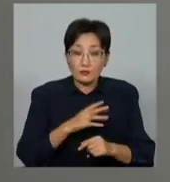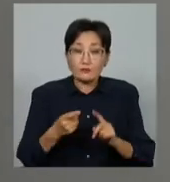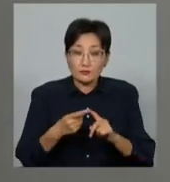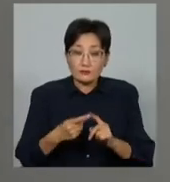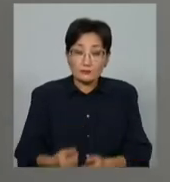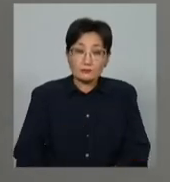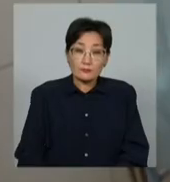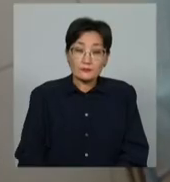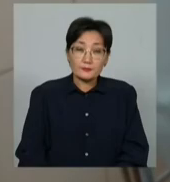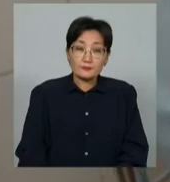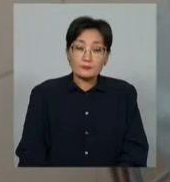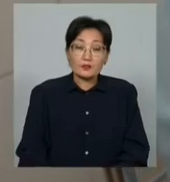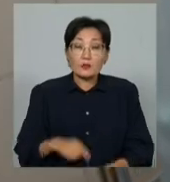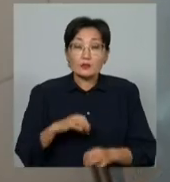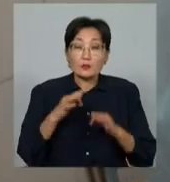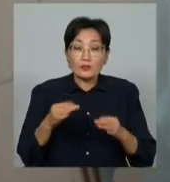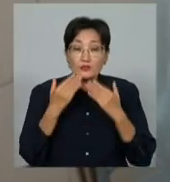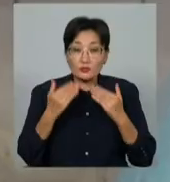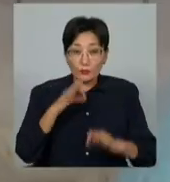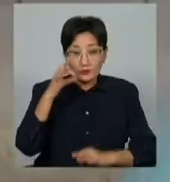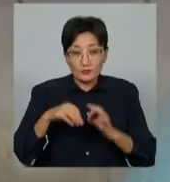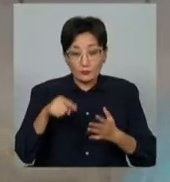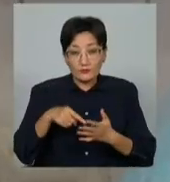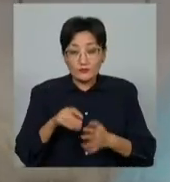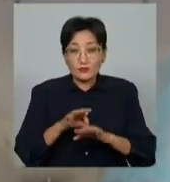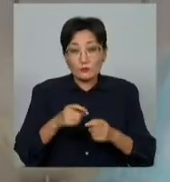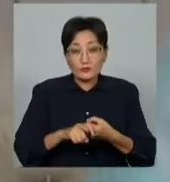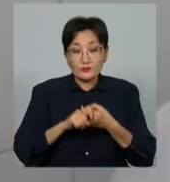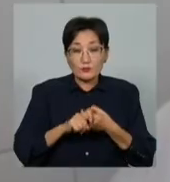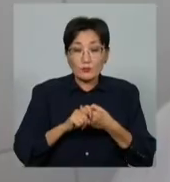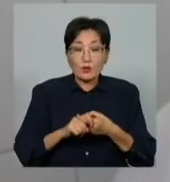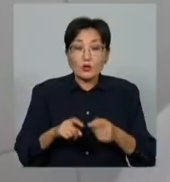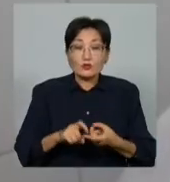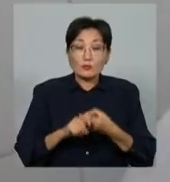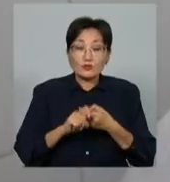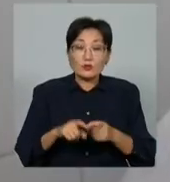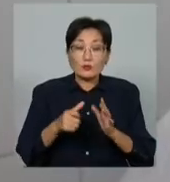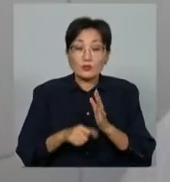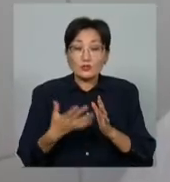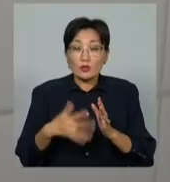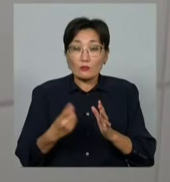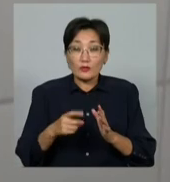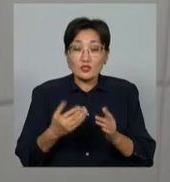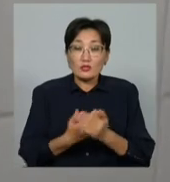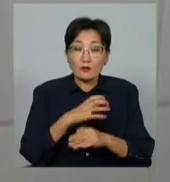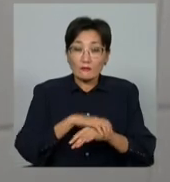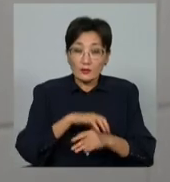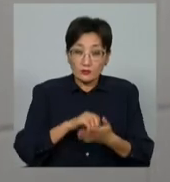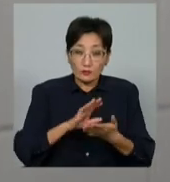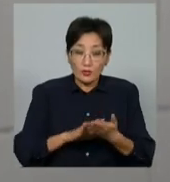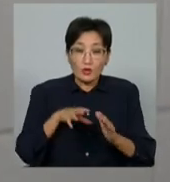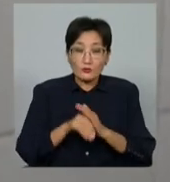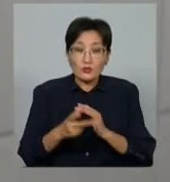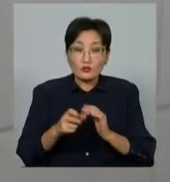алдым. Айта кету керек, соңғы тәулікте қаламызда коронавирустық инфекцияны жұқтырудың 651 жаңа жағдайы тіркеліп отыр.